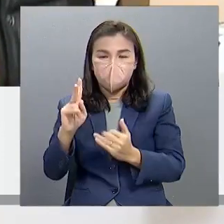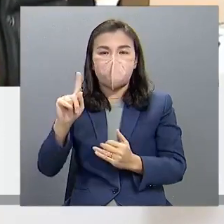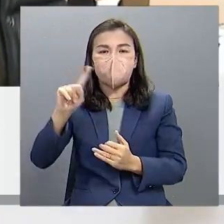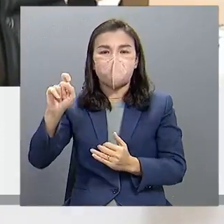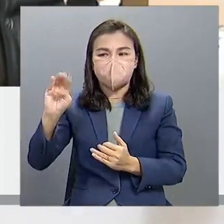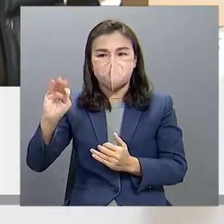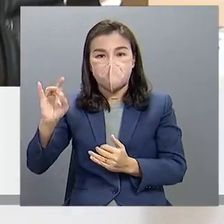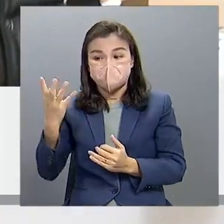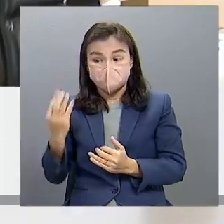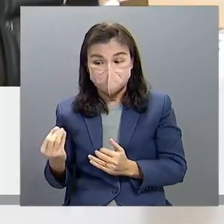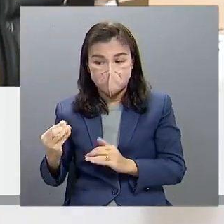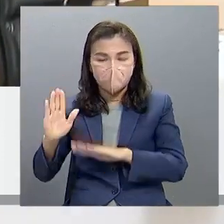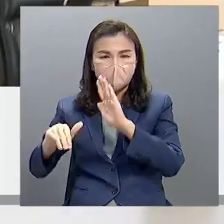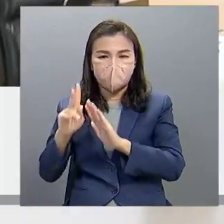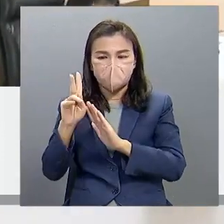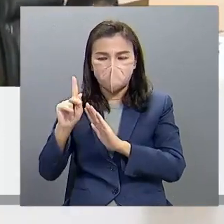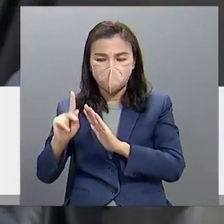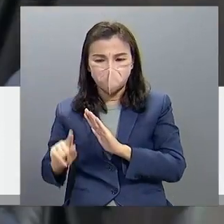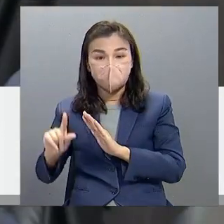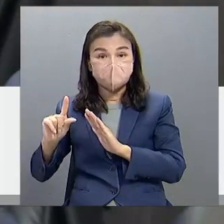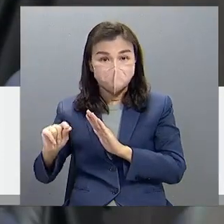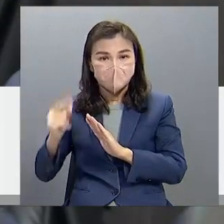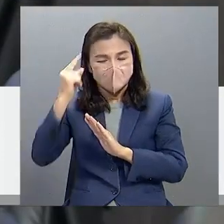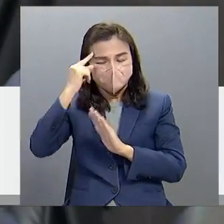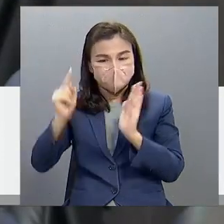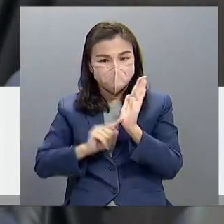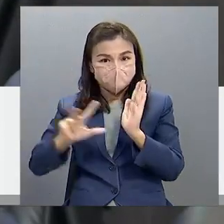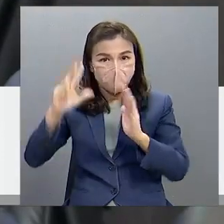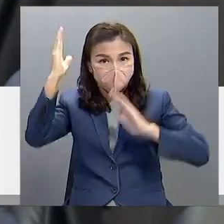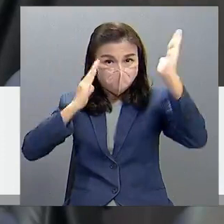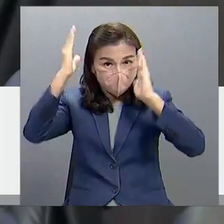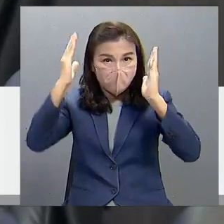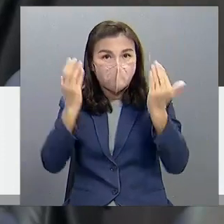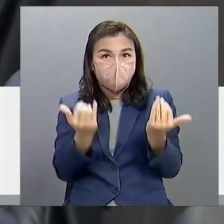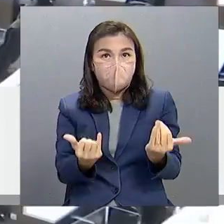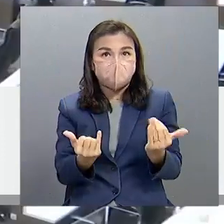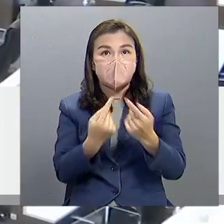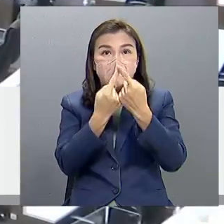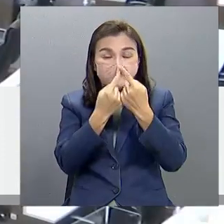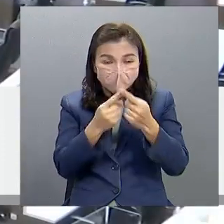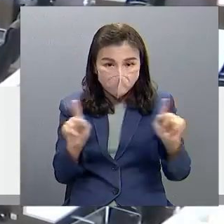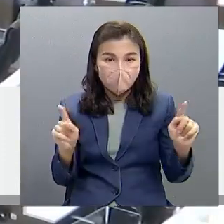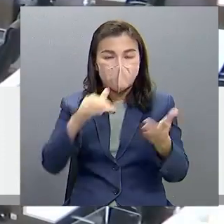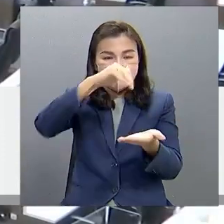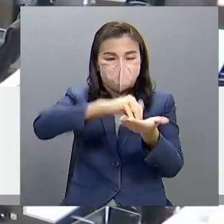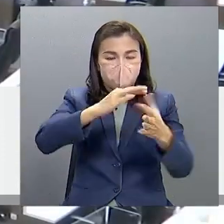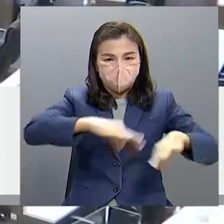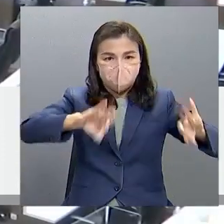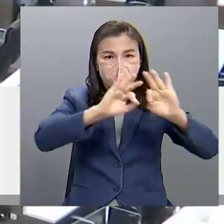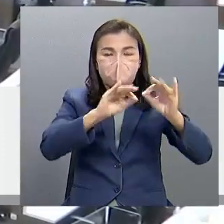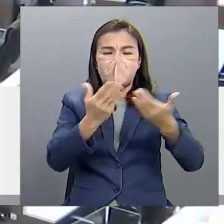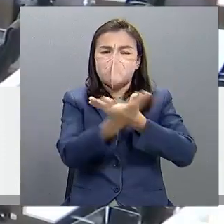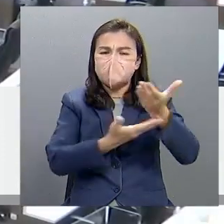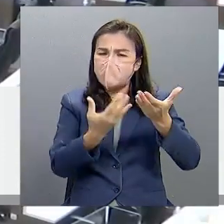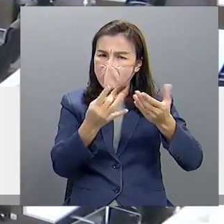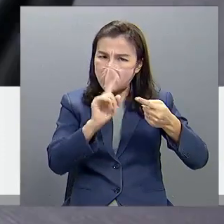มาตราคาดว่าจะได้โหวตวาระ3เห็นชอบภายในวันนี้ค่ะแต่ว่าไฮไลท์2เรื่องหลักนะคะมีการพิจารณาคือกรณีการโอนงานจ